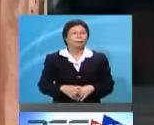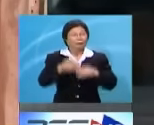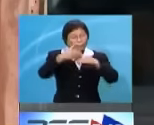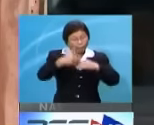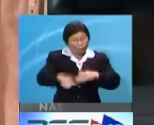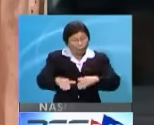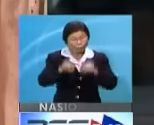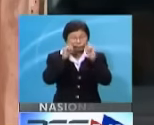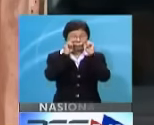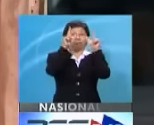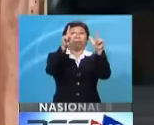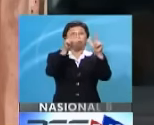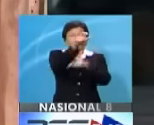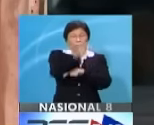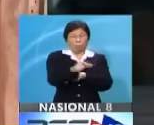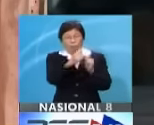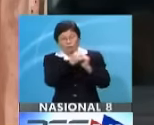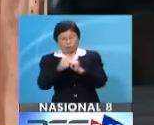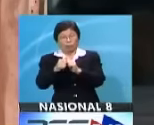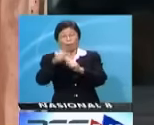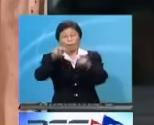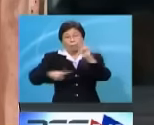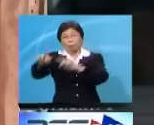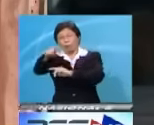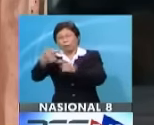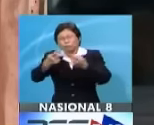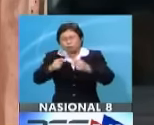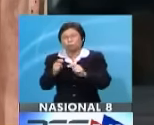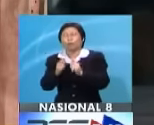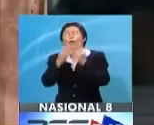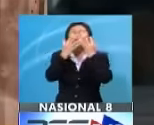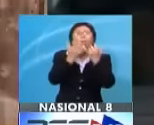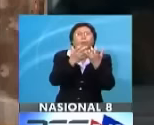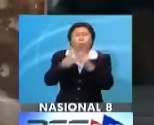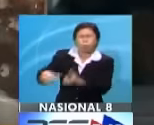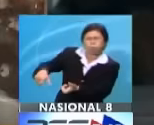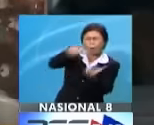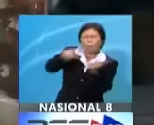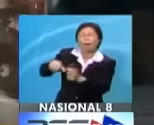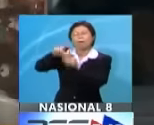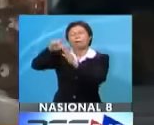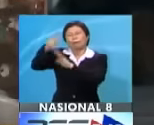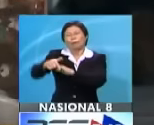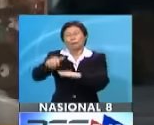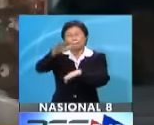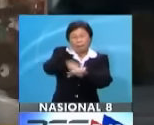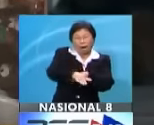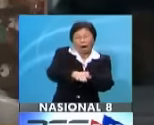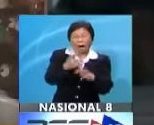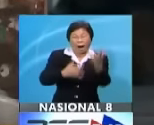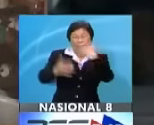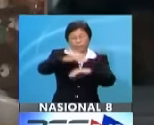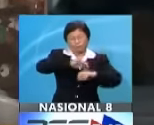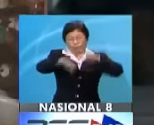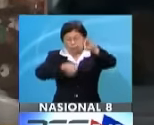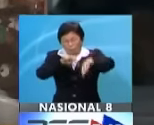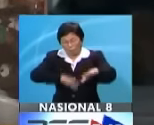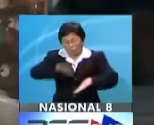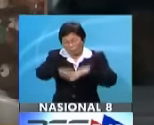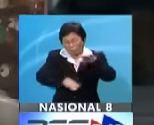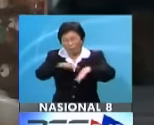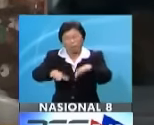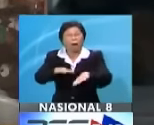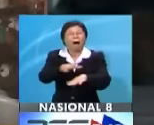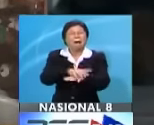Sejurus terjaga dari tidur, bangsa bersama beberapa penduduk cuba memadamkan api. Mangsa kemudian terpijak bara api yang bertaburan di atas